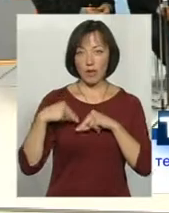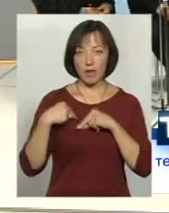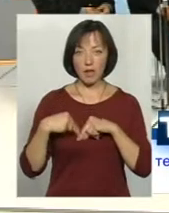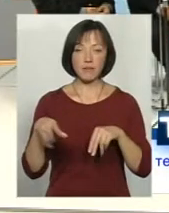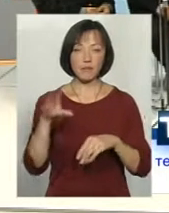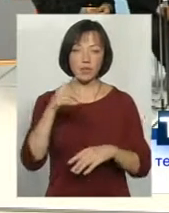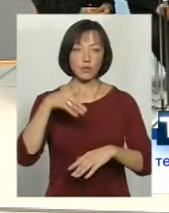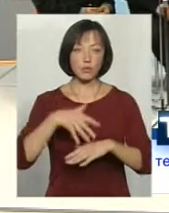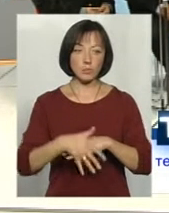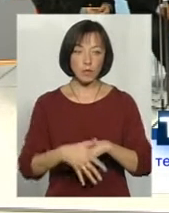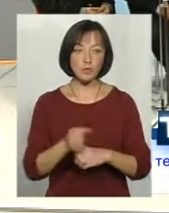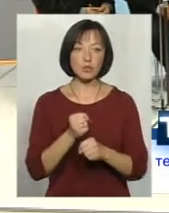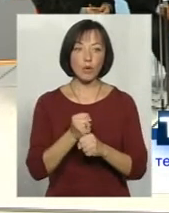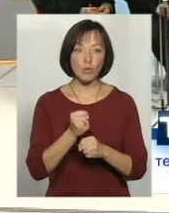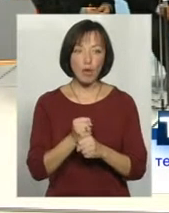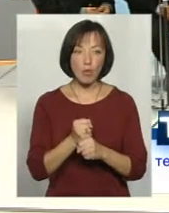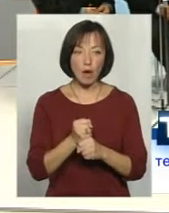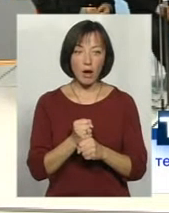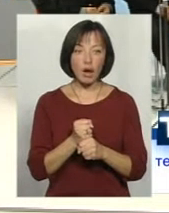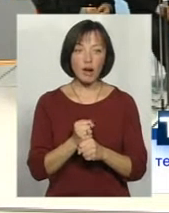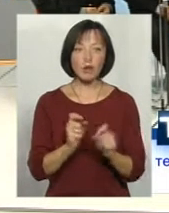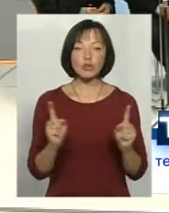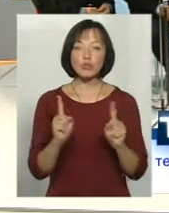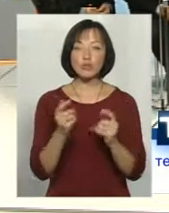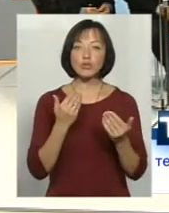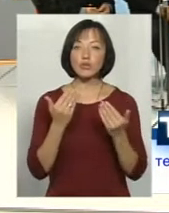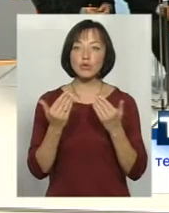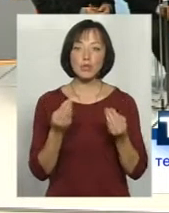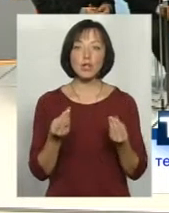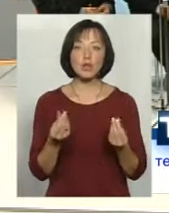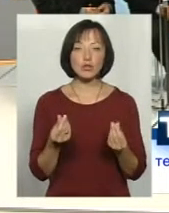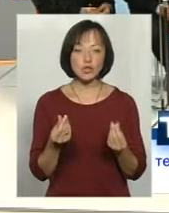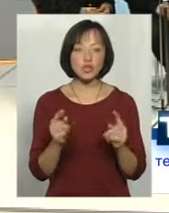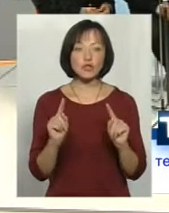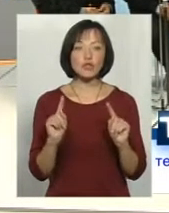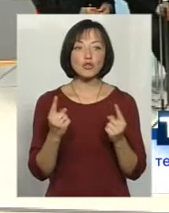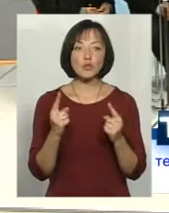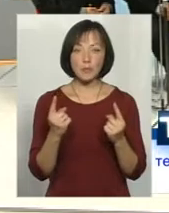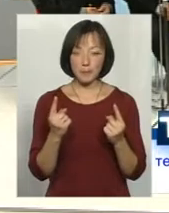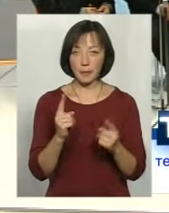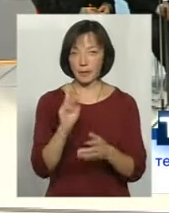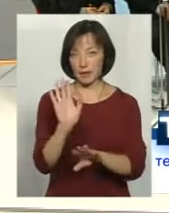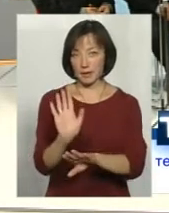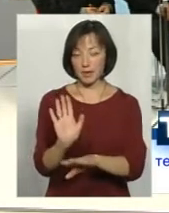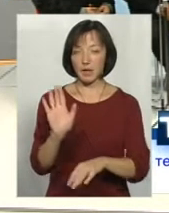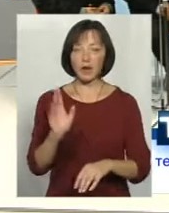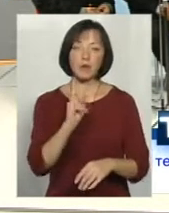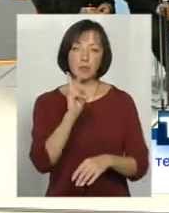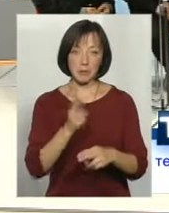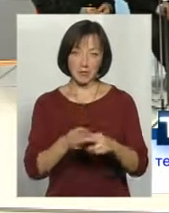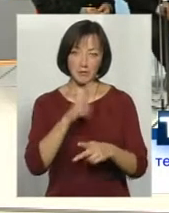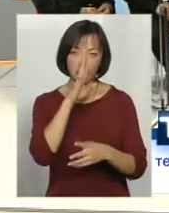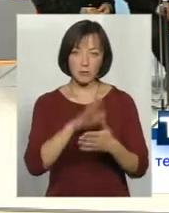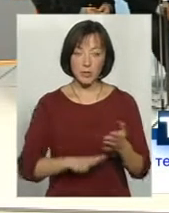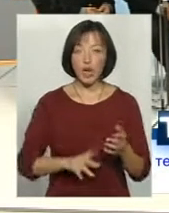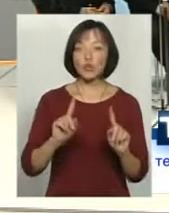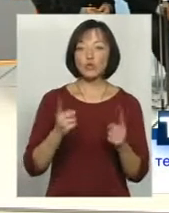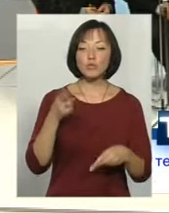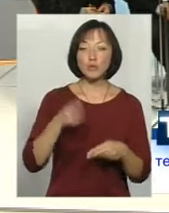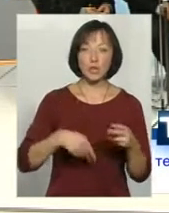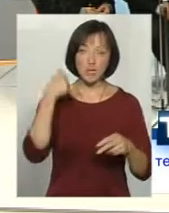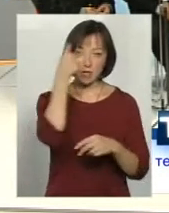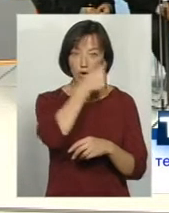тут розуміємо, ми його зробимо. От, що стосується грошей. Чому саме, перепрошую, так. Я перебуваю, все-таки, чому все-таки до кінця